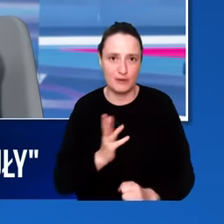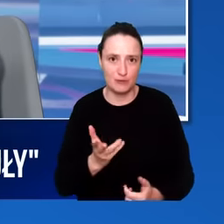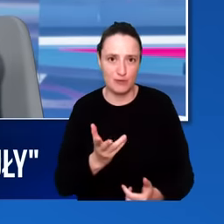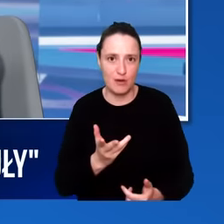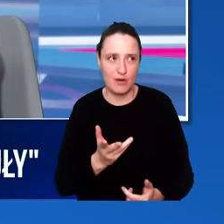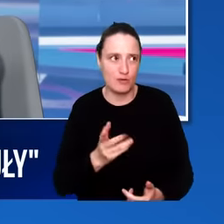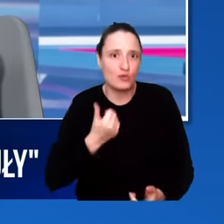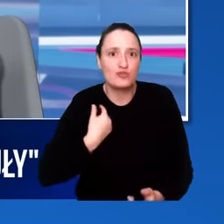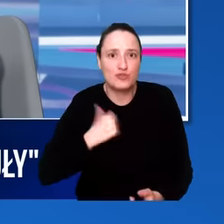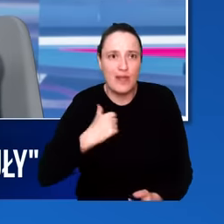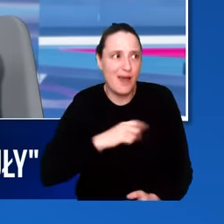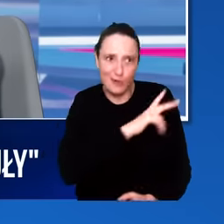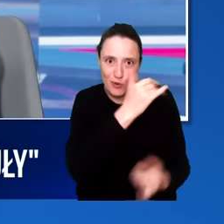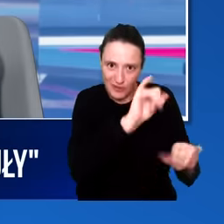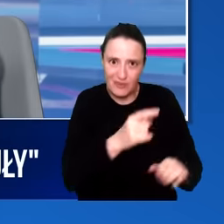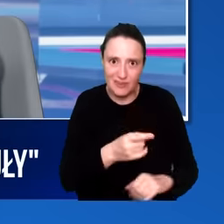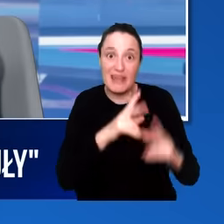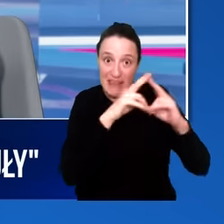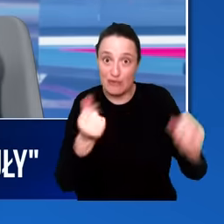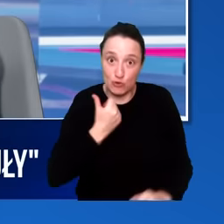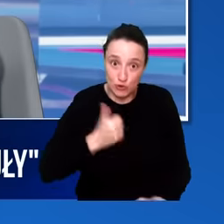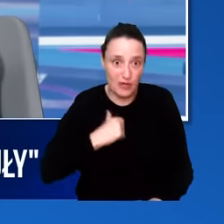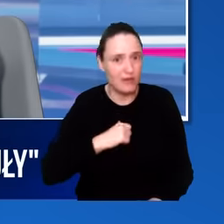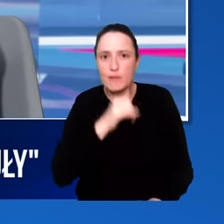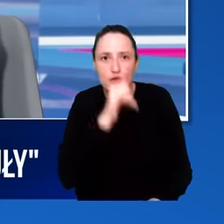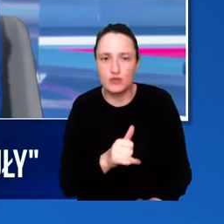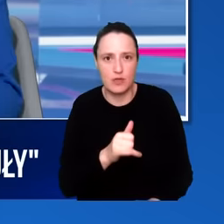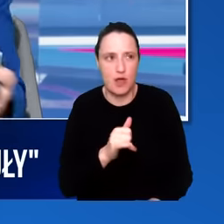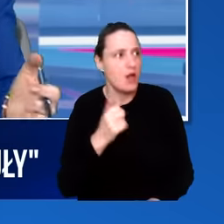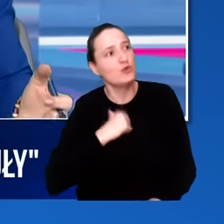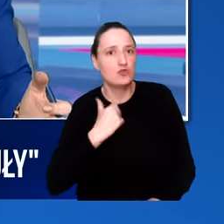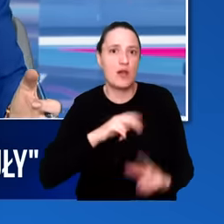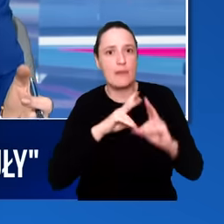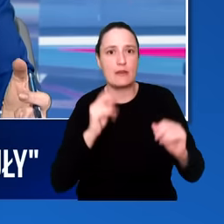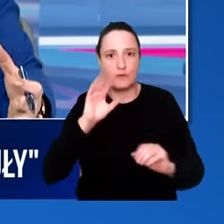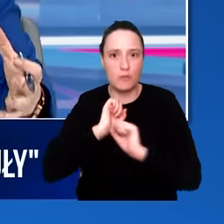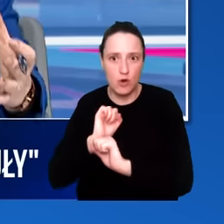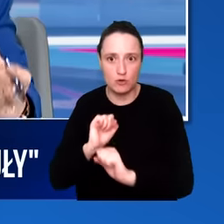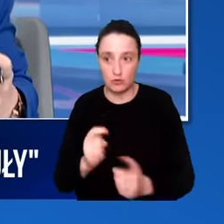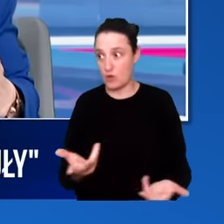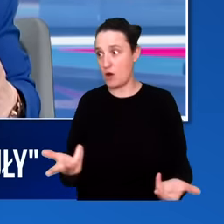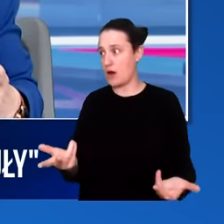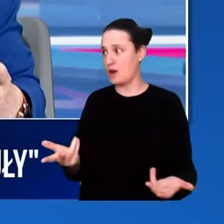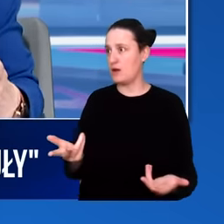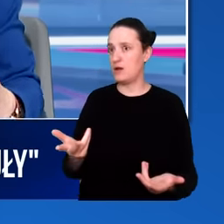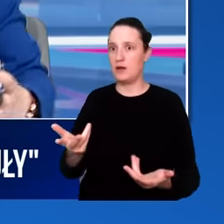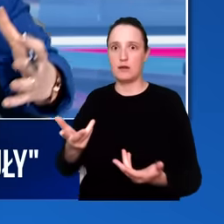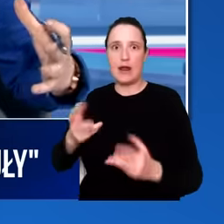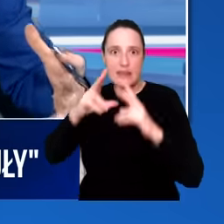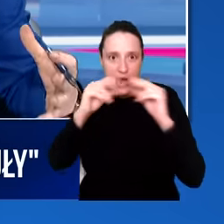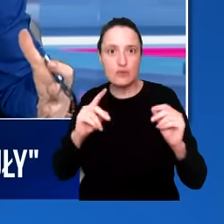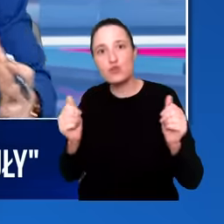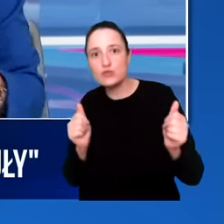ktoś... liczyć na NATO. Znaczy, prawda jest taka, że... No ale to ma być system, sojuszu, który jest obok jest NATO. Sojuszu,